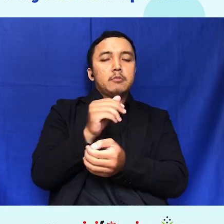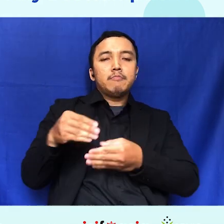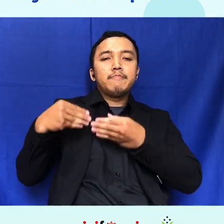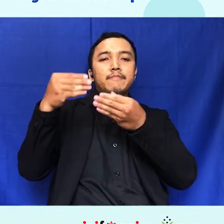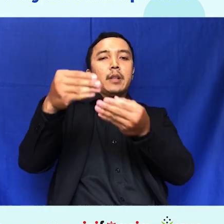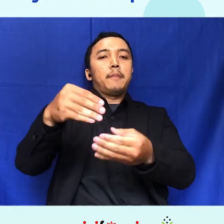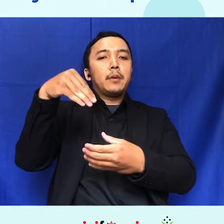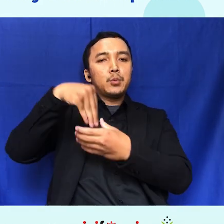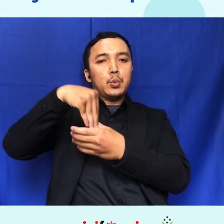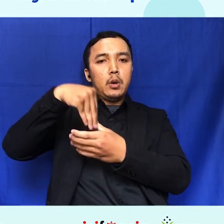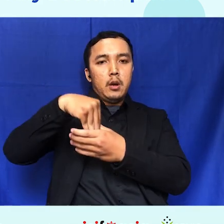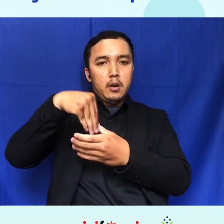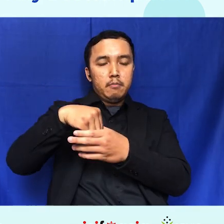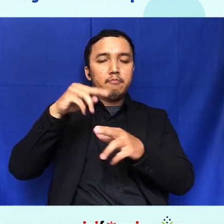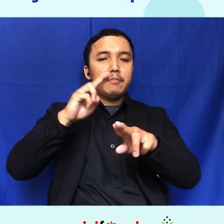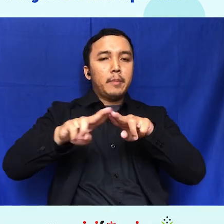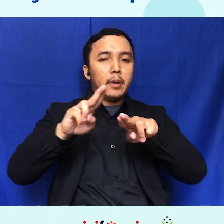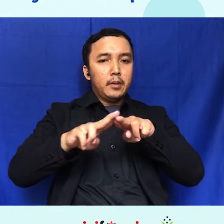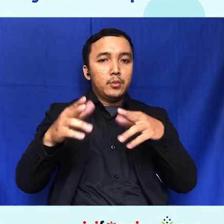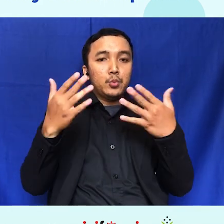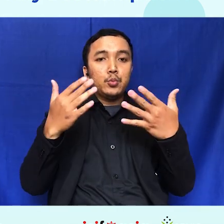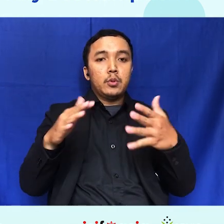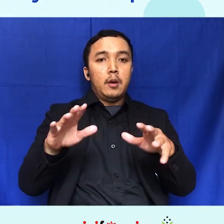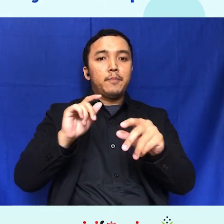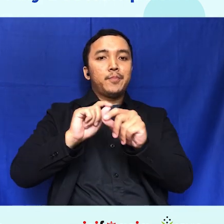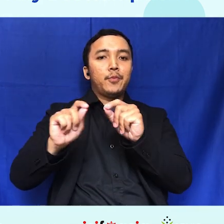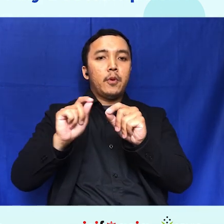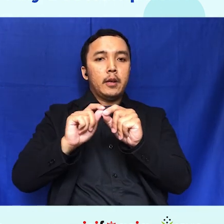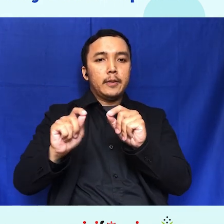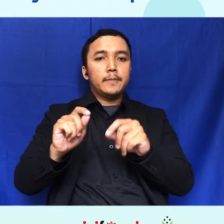terhadap solusi perbaikan yang telah kami buat.